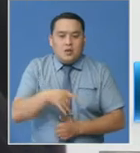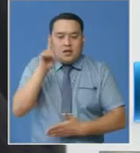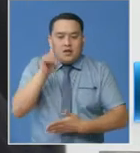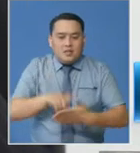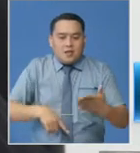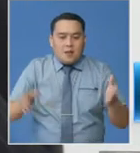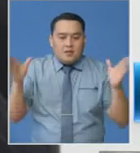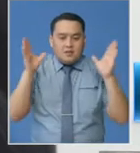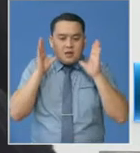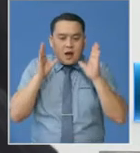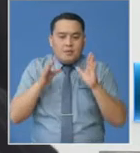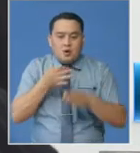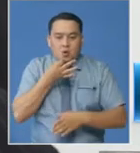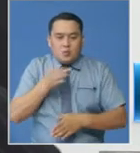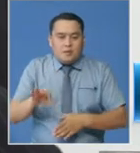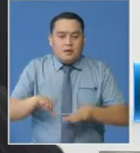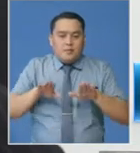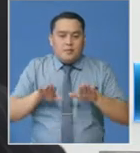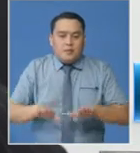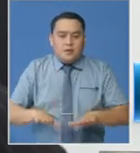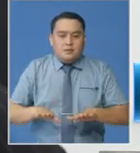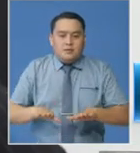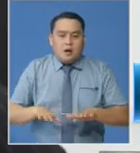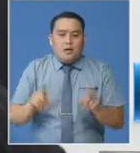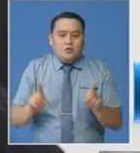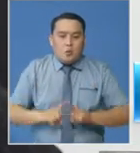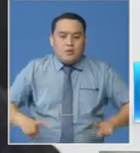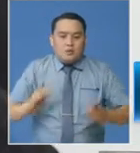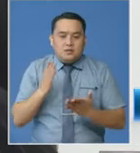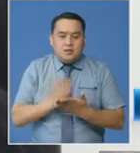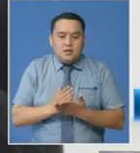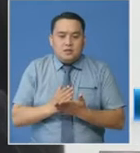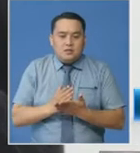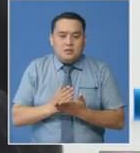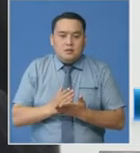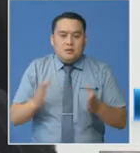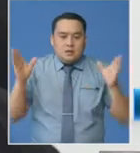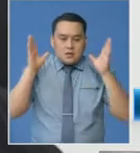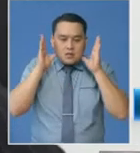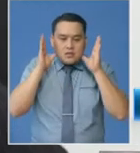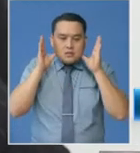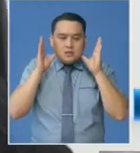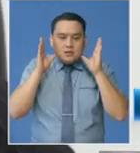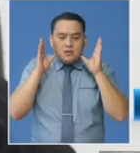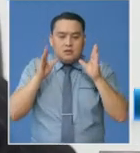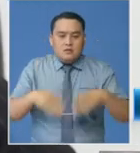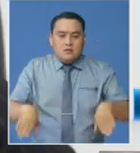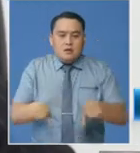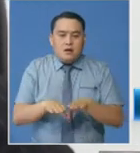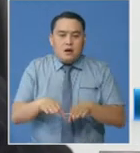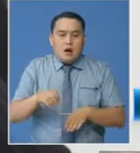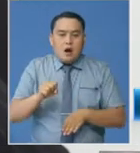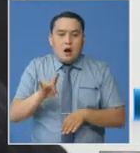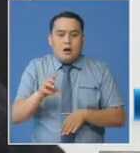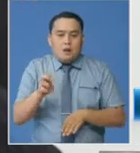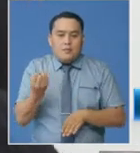Имеет какие-то свои вот местные эти особенности. Вот, например, есть ислам, где, соответственно, в Аравии,